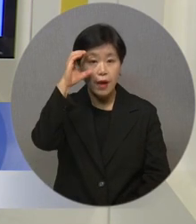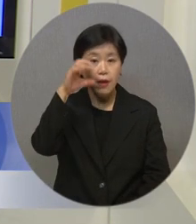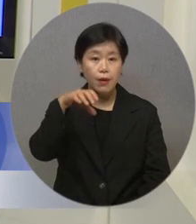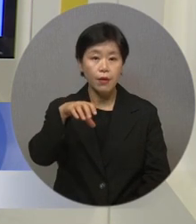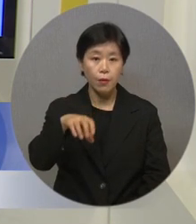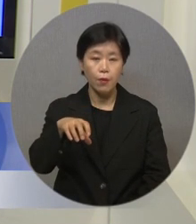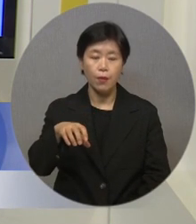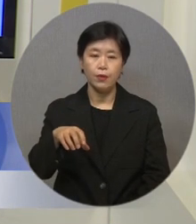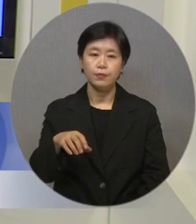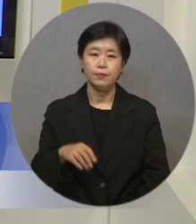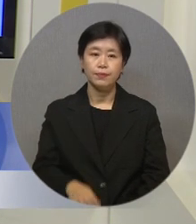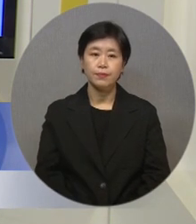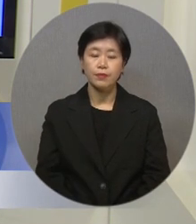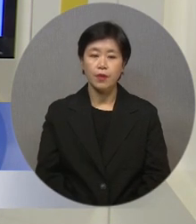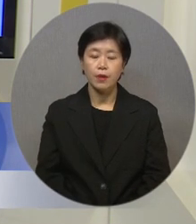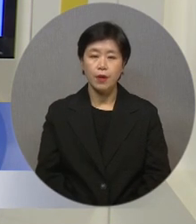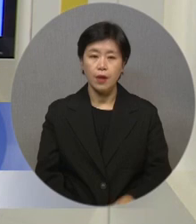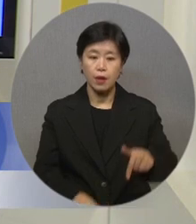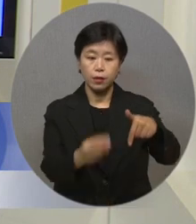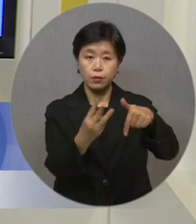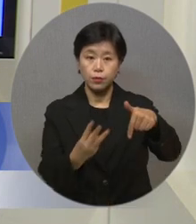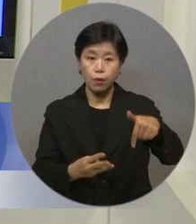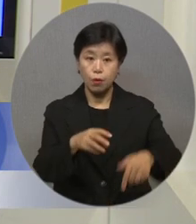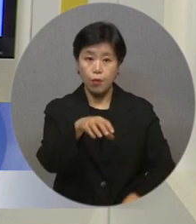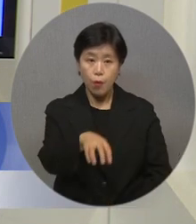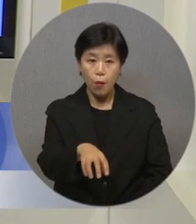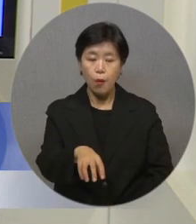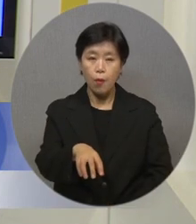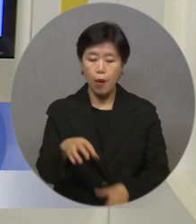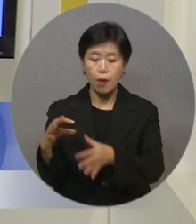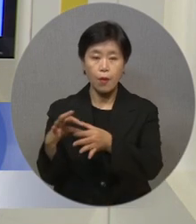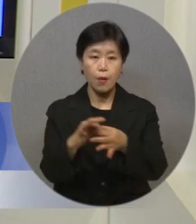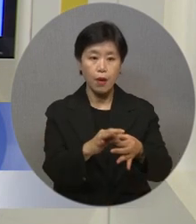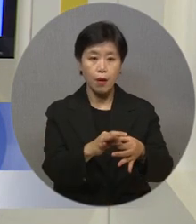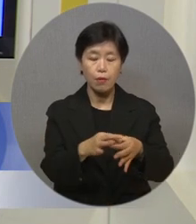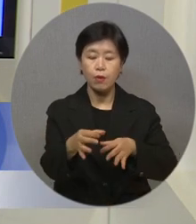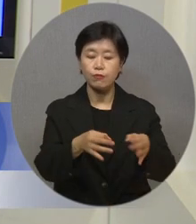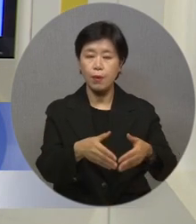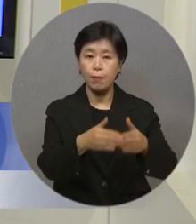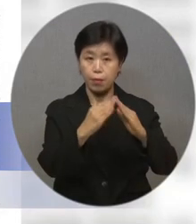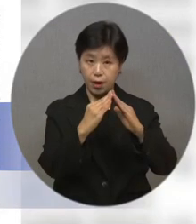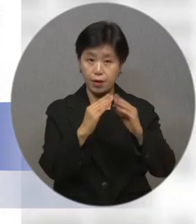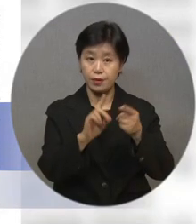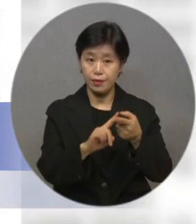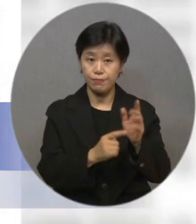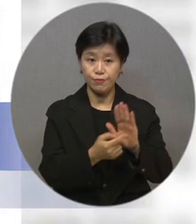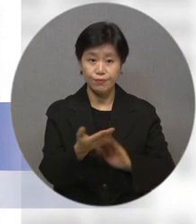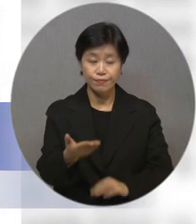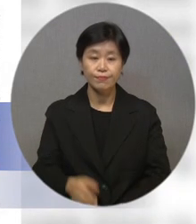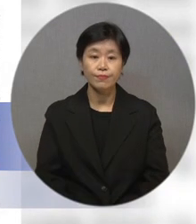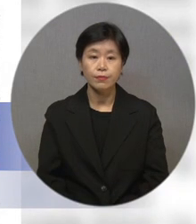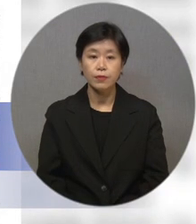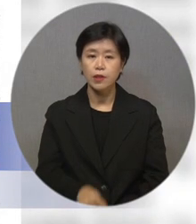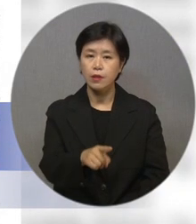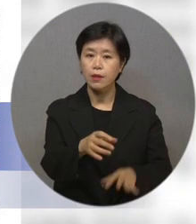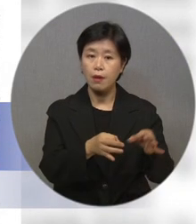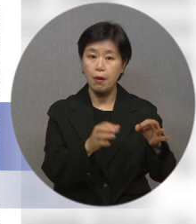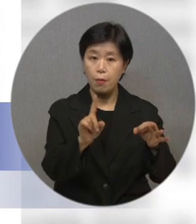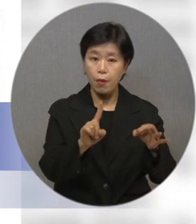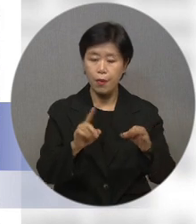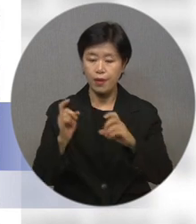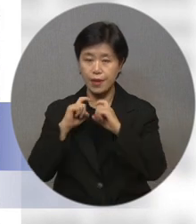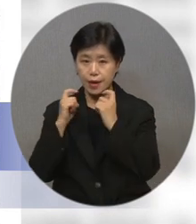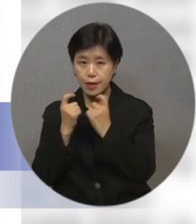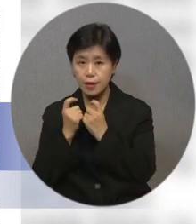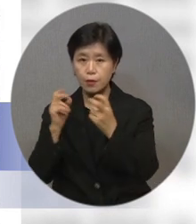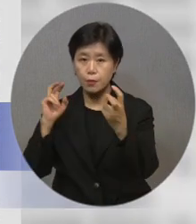금천구에 굿윌 스토어 미알 금천점 개점했다 소식을 소개하고 있습니다 스토어는 개인과